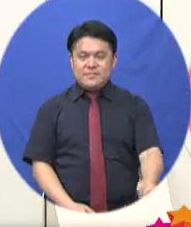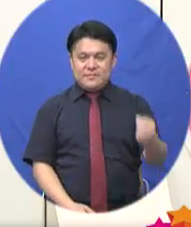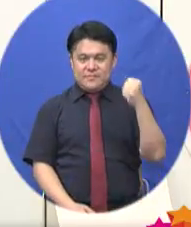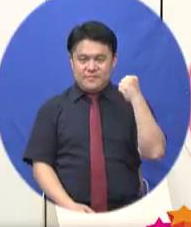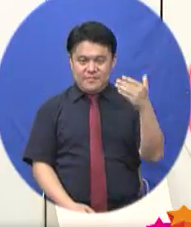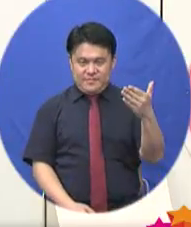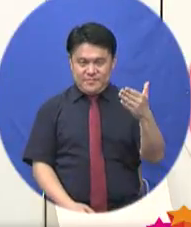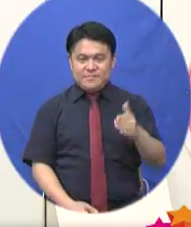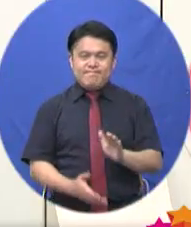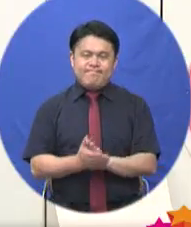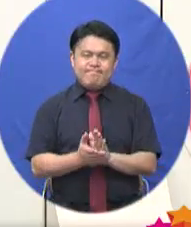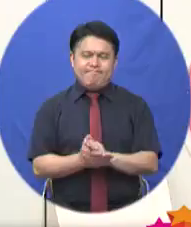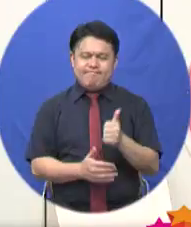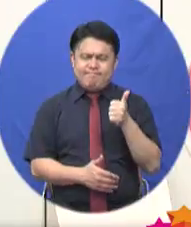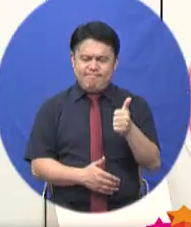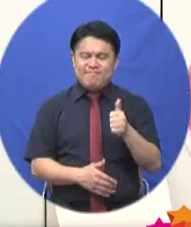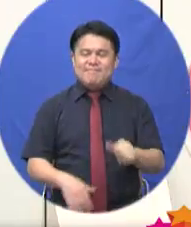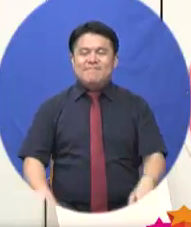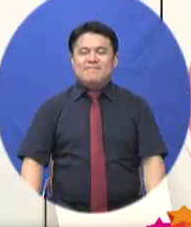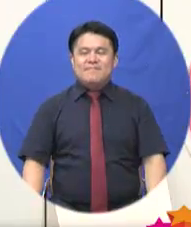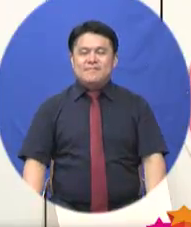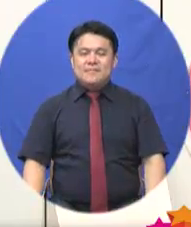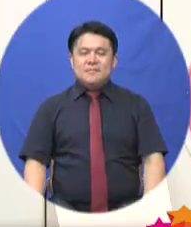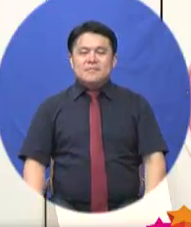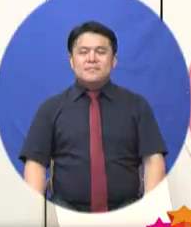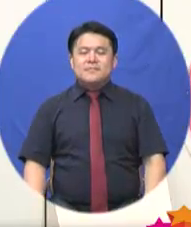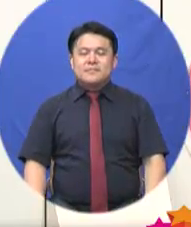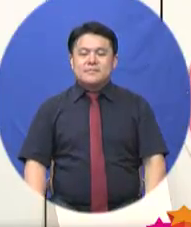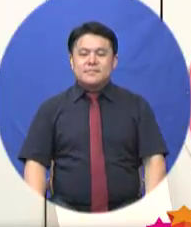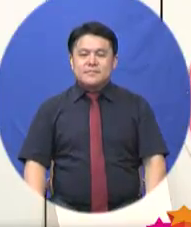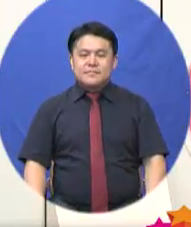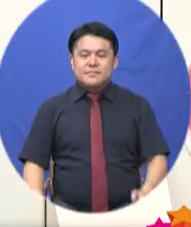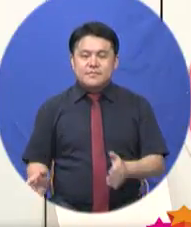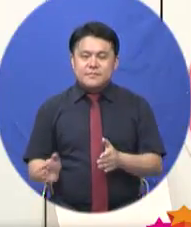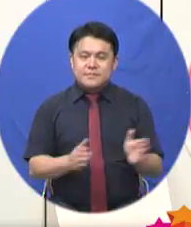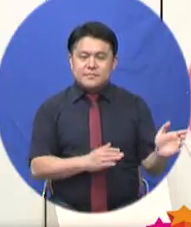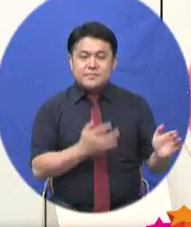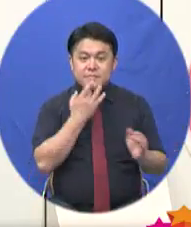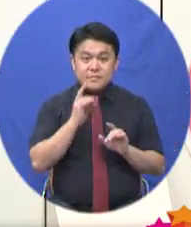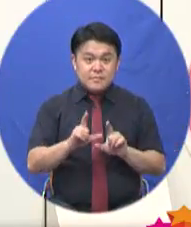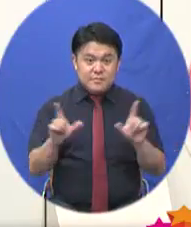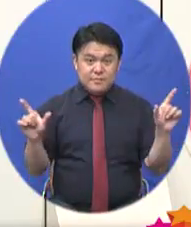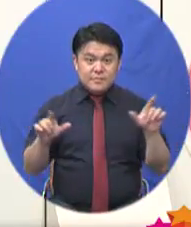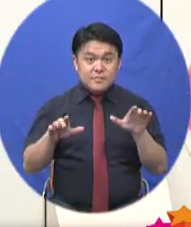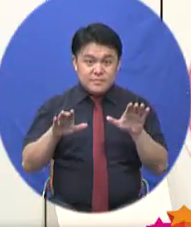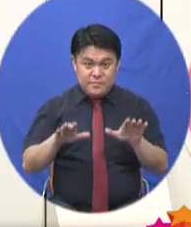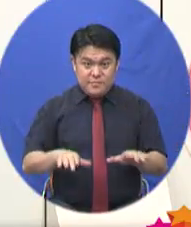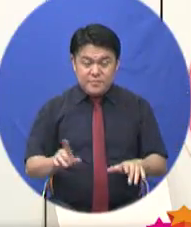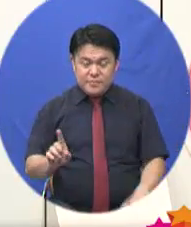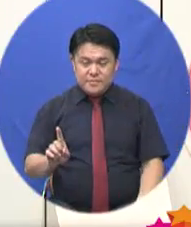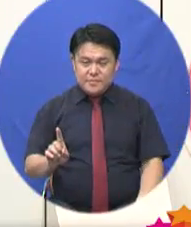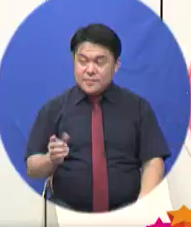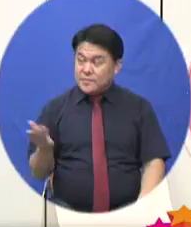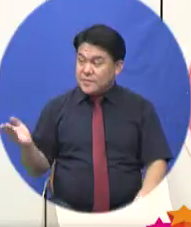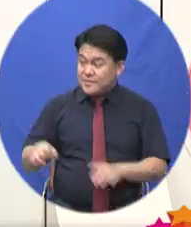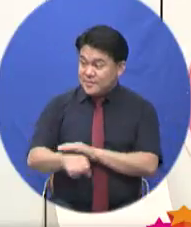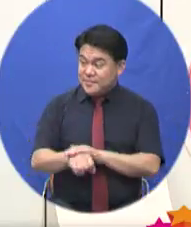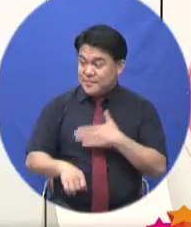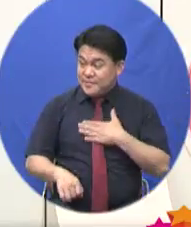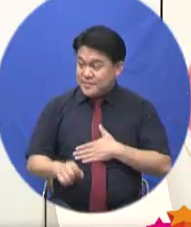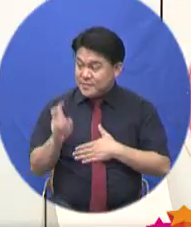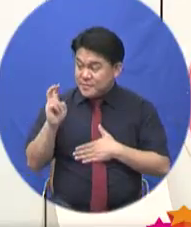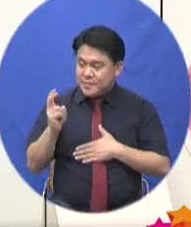9점, 9점. 아주 점수 잘 나오셨네요. 아, 이 화요일 날엔 말이죠. 아, 선생님 잘